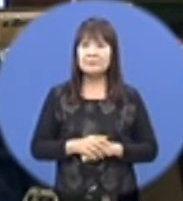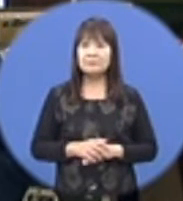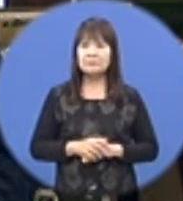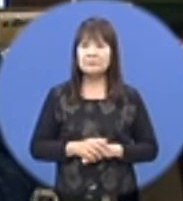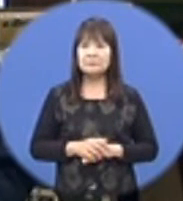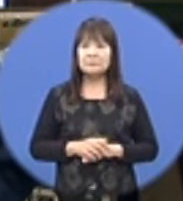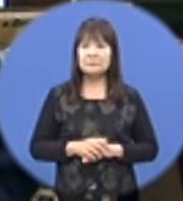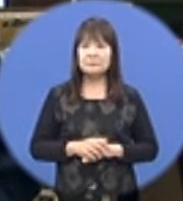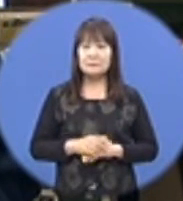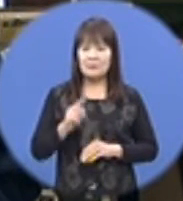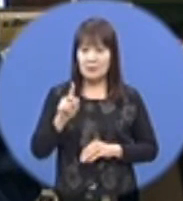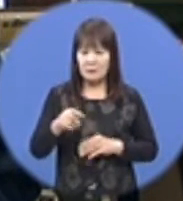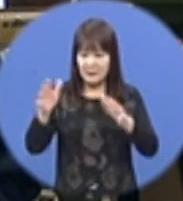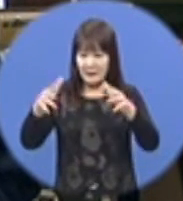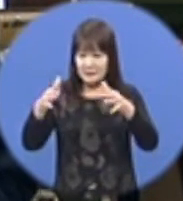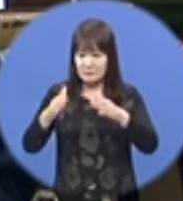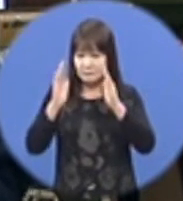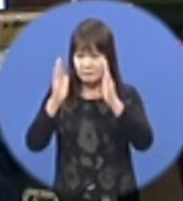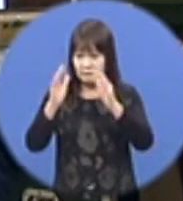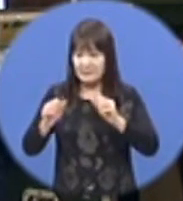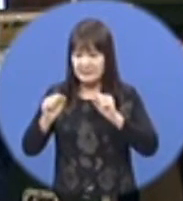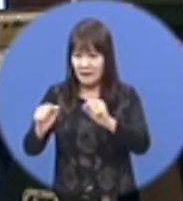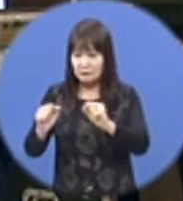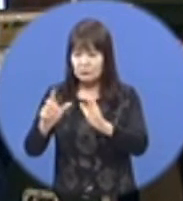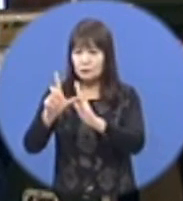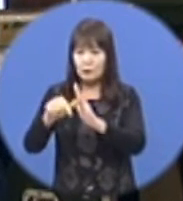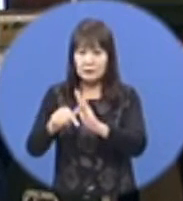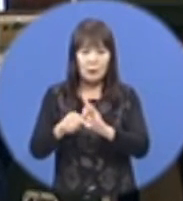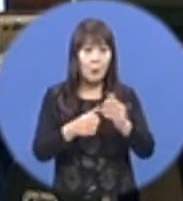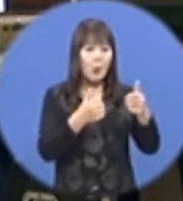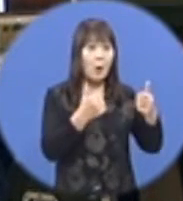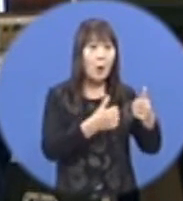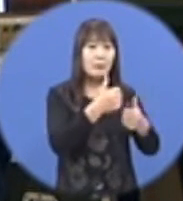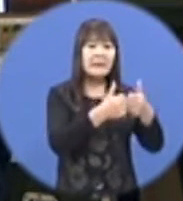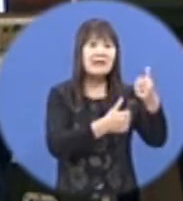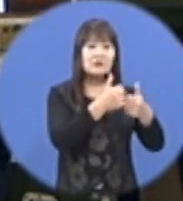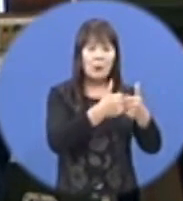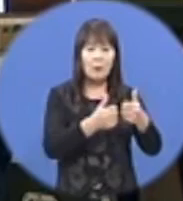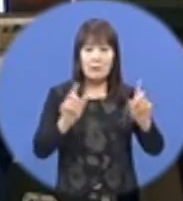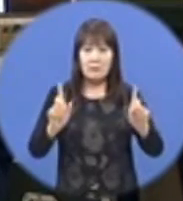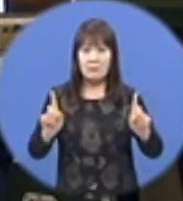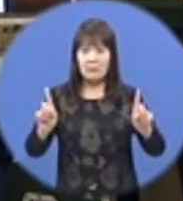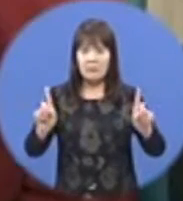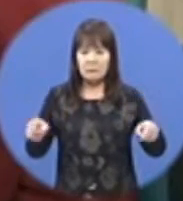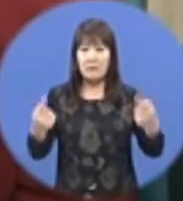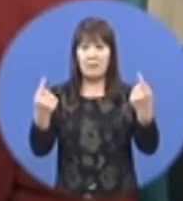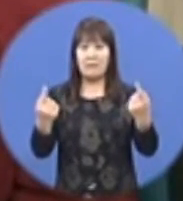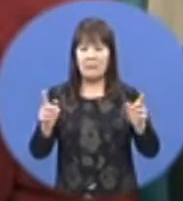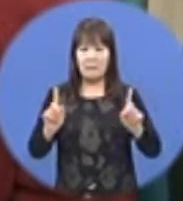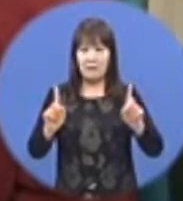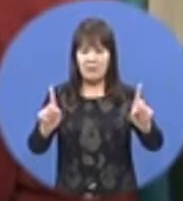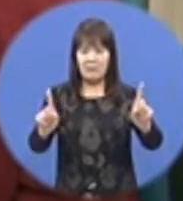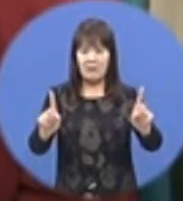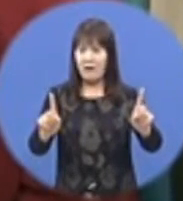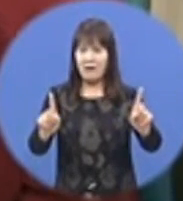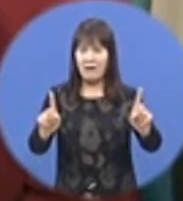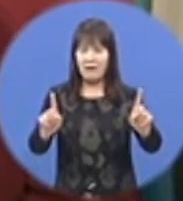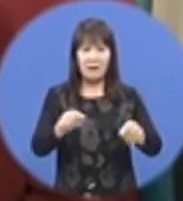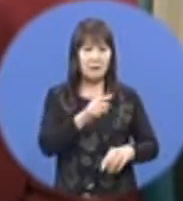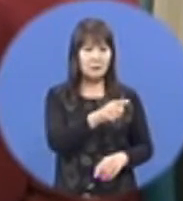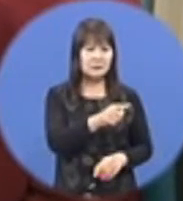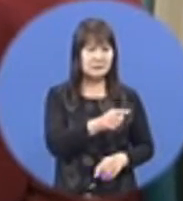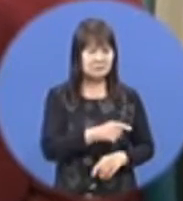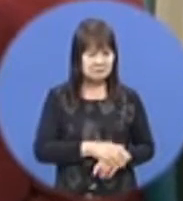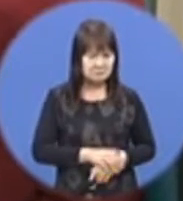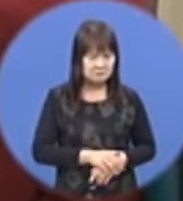期、その追い込みをかけなきゃいけない時期とテストの時期が重なってしまって、ちょっとこれは単位に響く